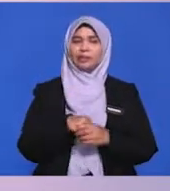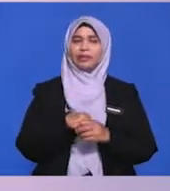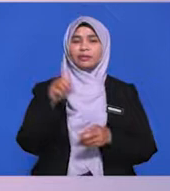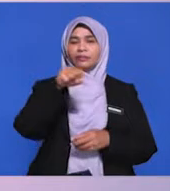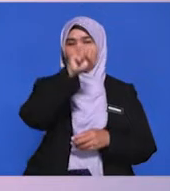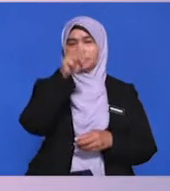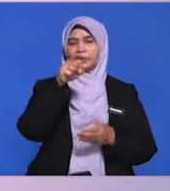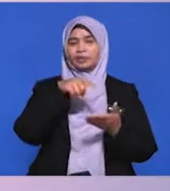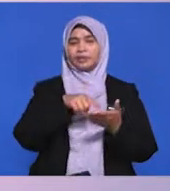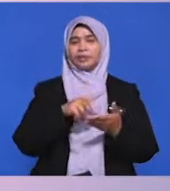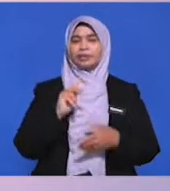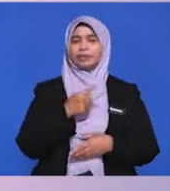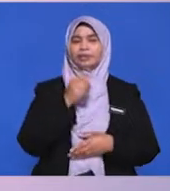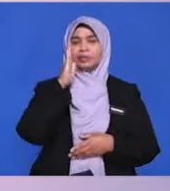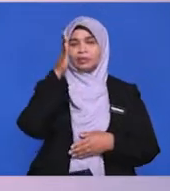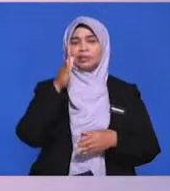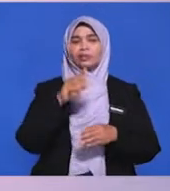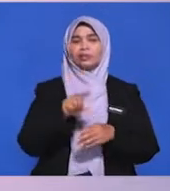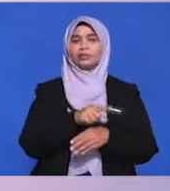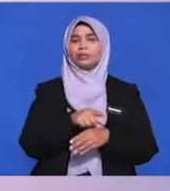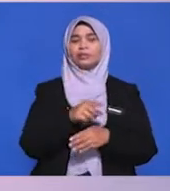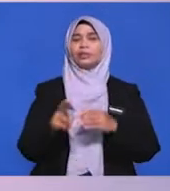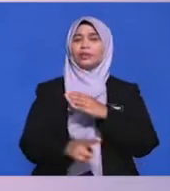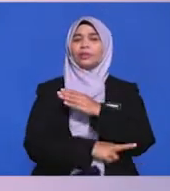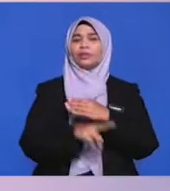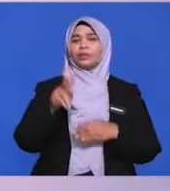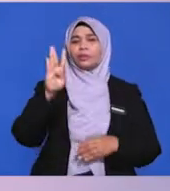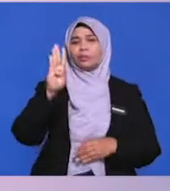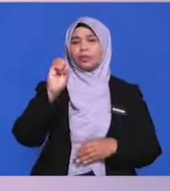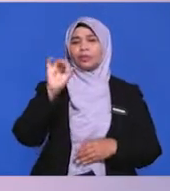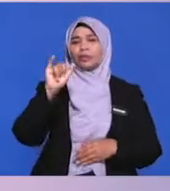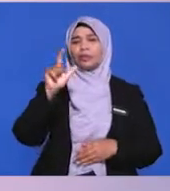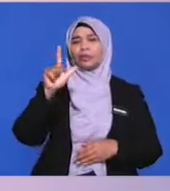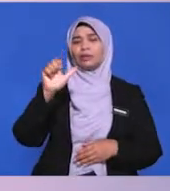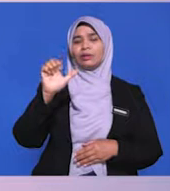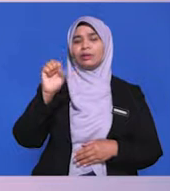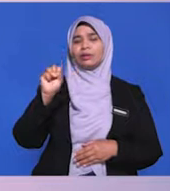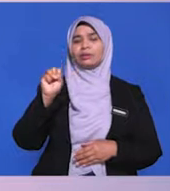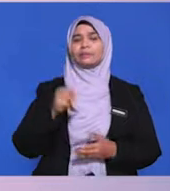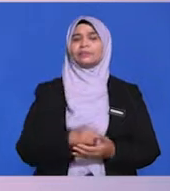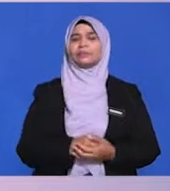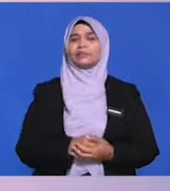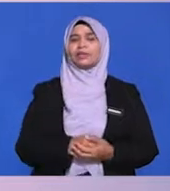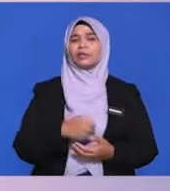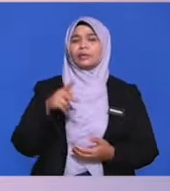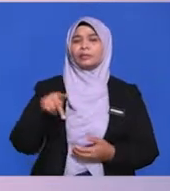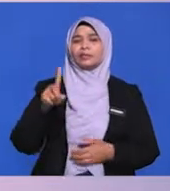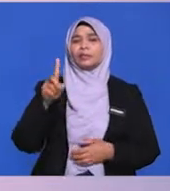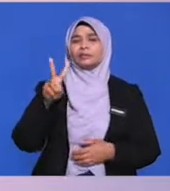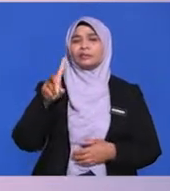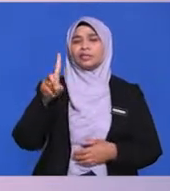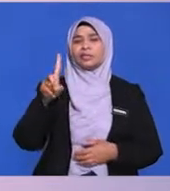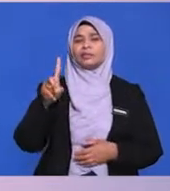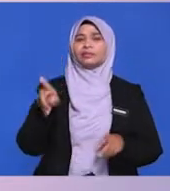ini kita akan menggunakan familiar hukum Boys yaitu di satu di 1 =